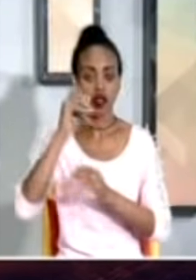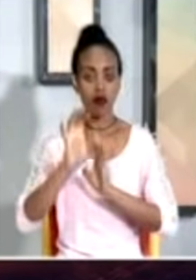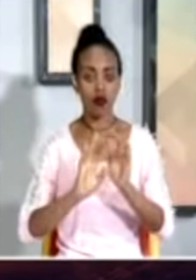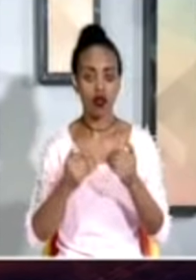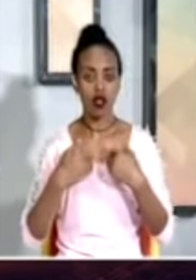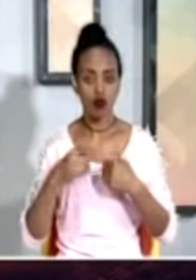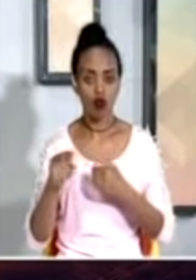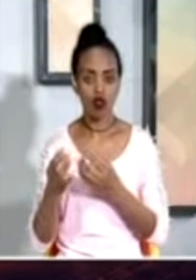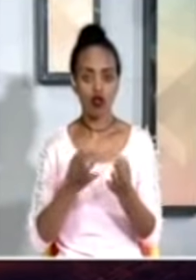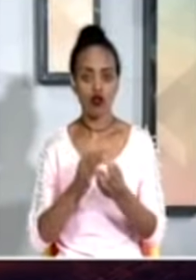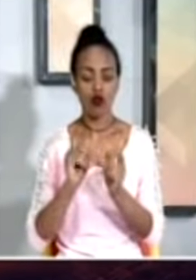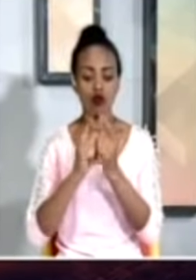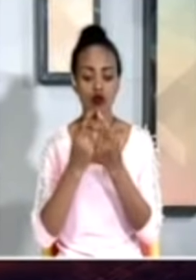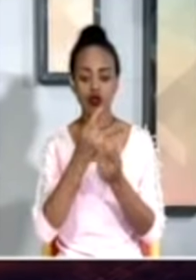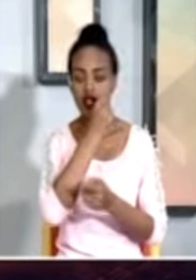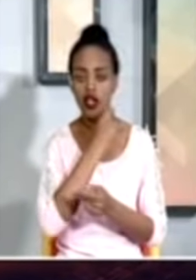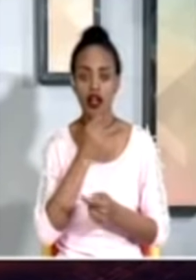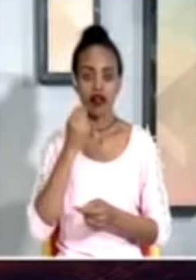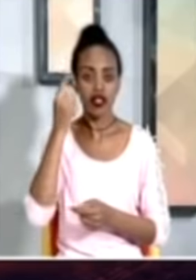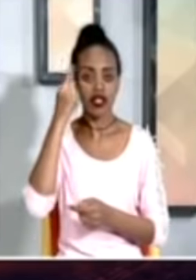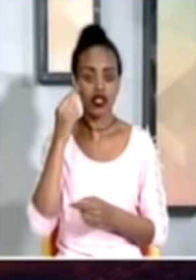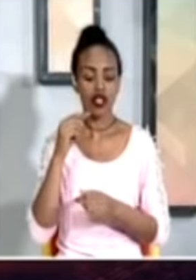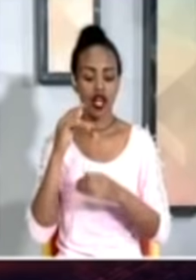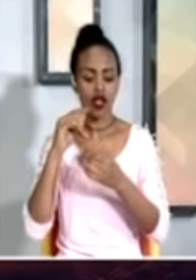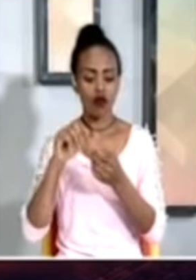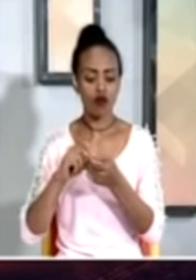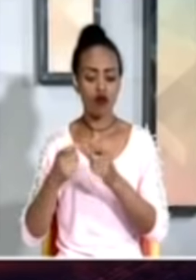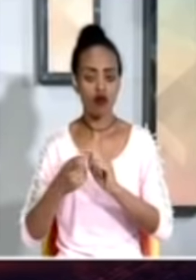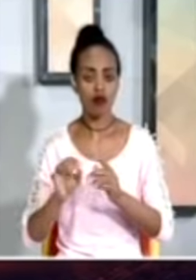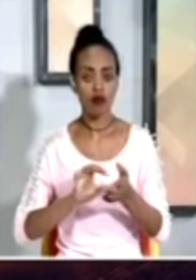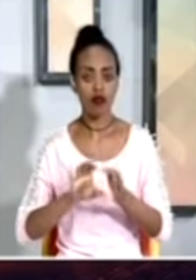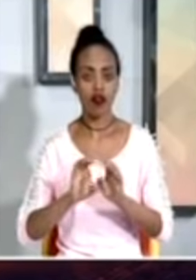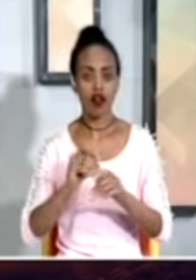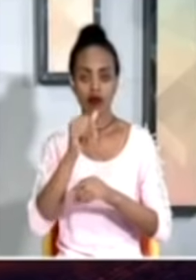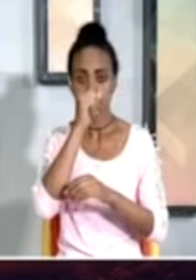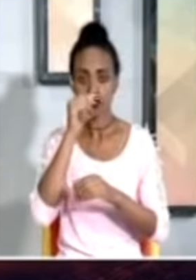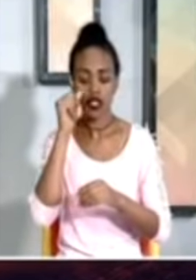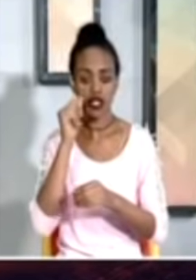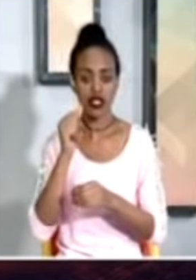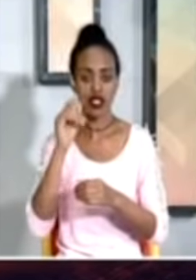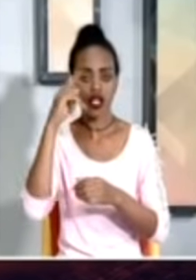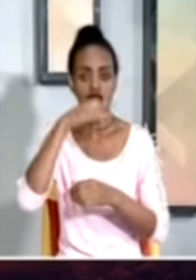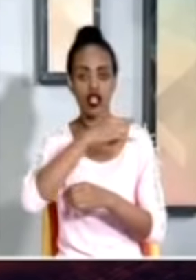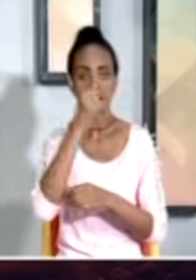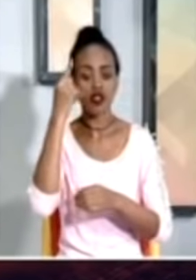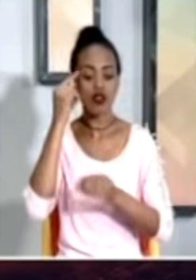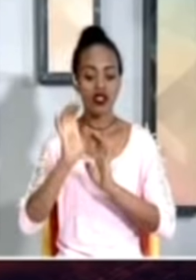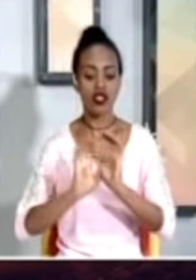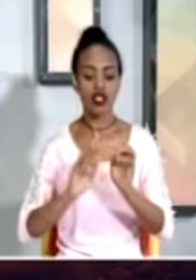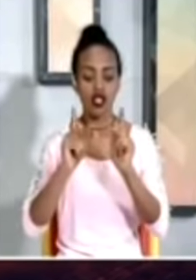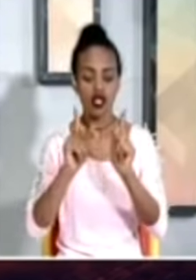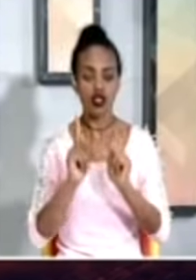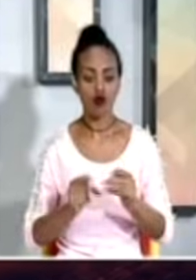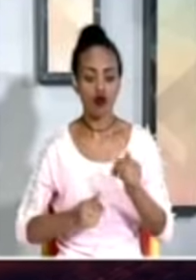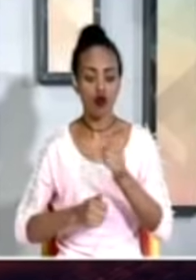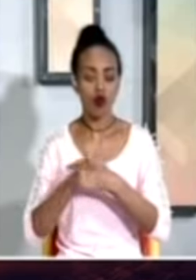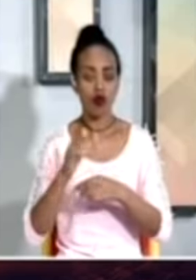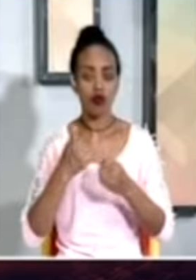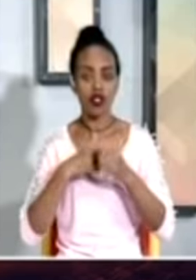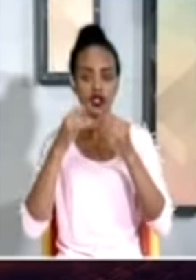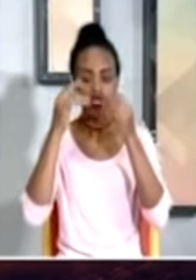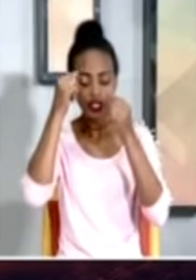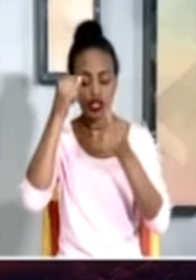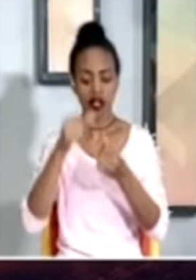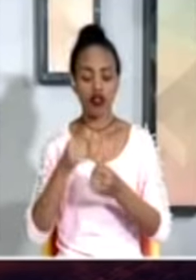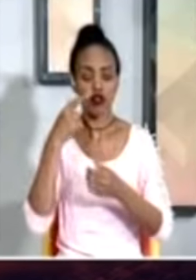ገሊፆም። ጉጅለ ኣብዪ ኣሕመድ ንትግራይ ኣጓኒ ምስ ውልቀ መላኺ ኢሳያስ ኣፈወርቂ ሓይልታት ወፃን ግንባር ፈጢሩ ንህዝቡ ይወግእ ምህላው ዘዘኻኸሩ